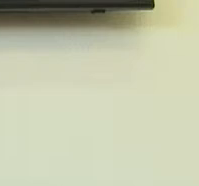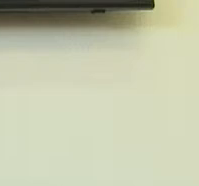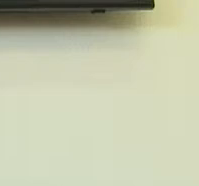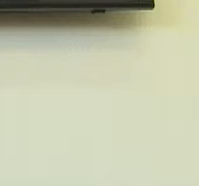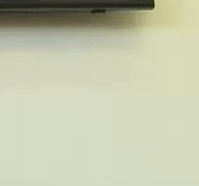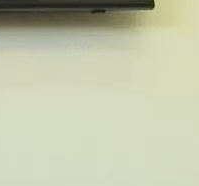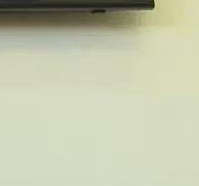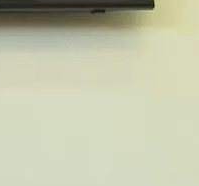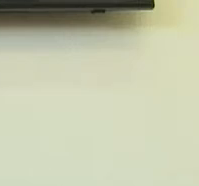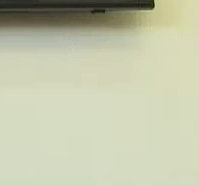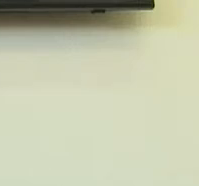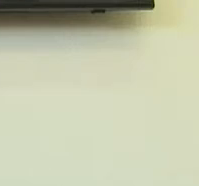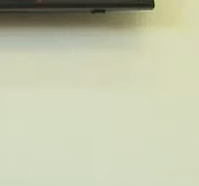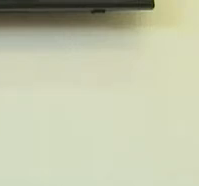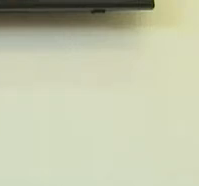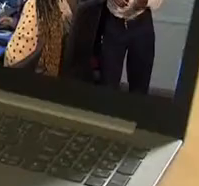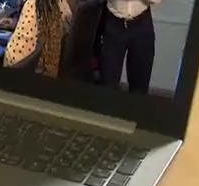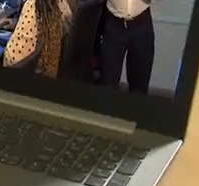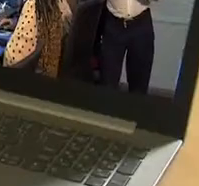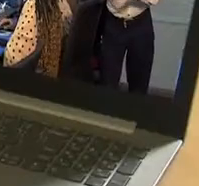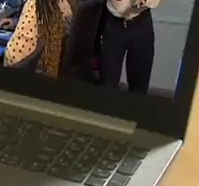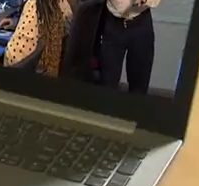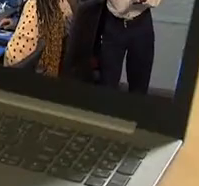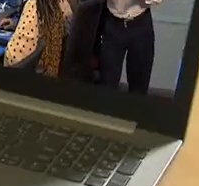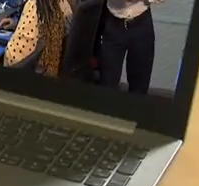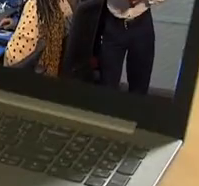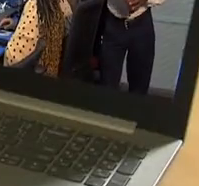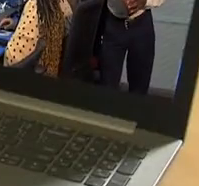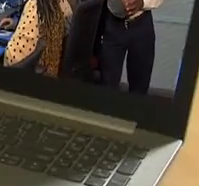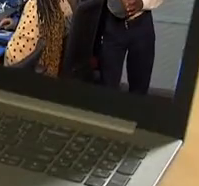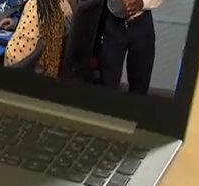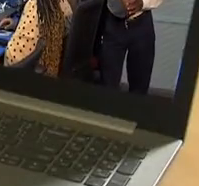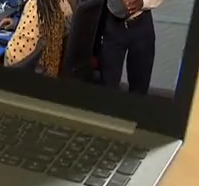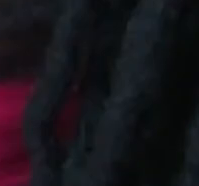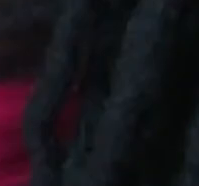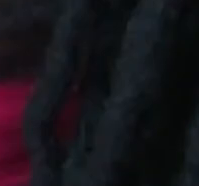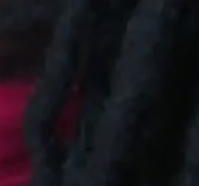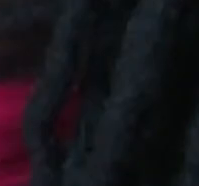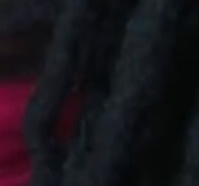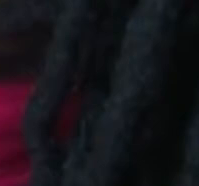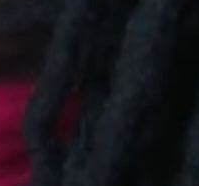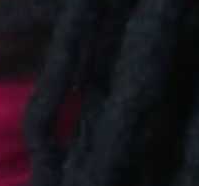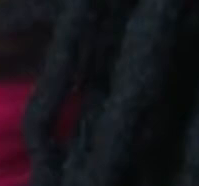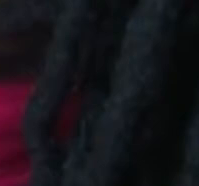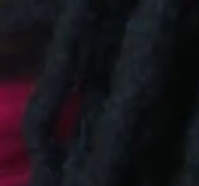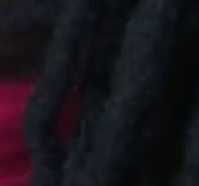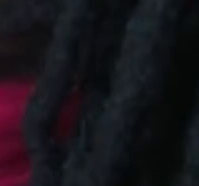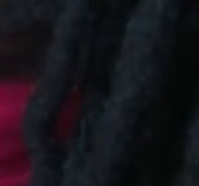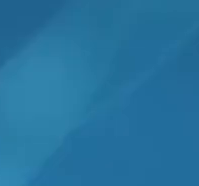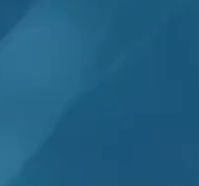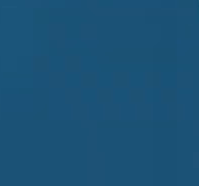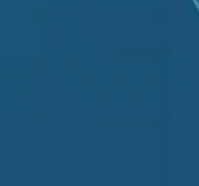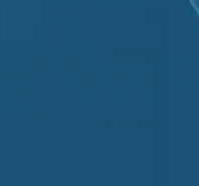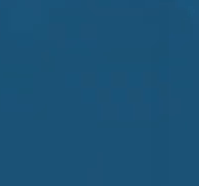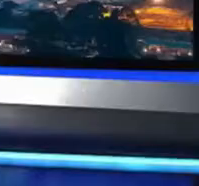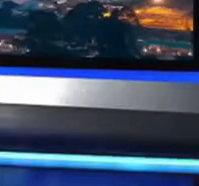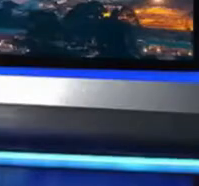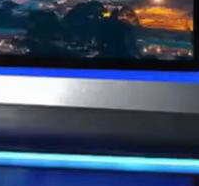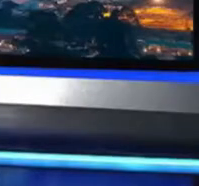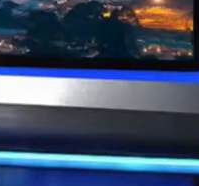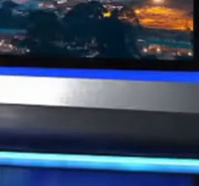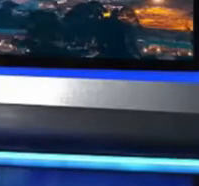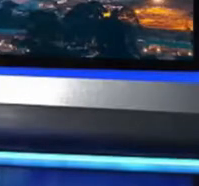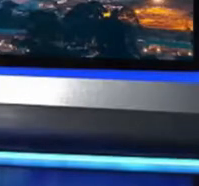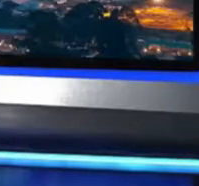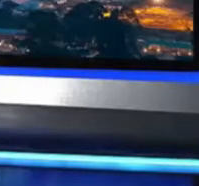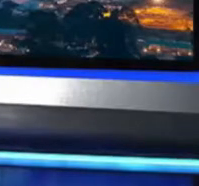tetinkantolo netemhlaba wonke jikelele sinilethela Tindzaba njengoba tinjalo ngaleso sikhathi letendeka ngaso.